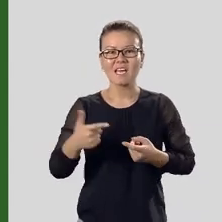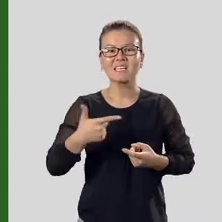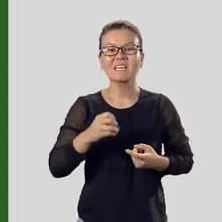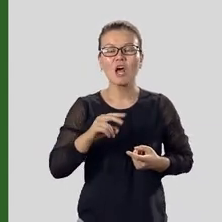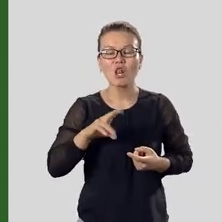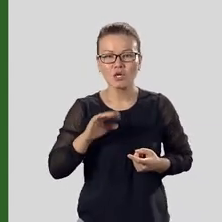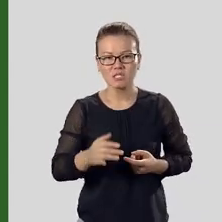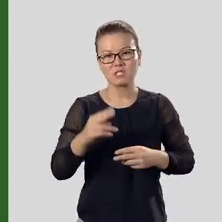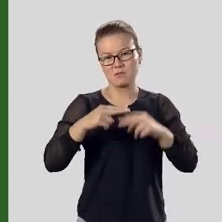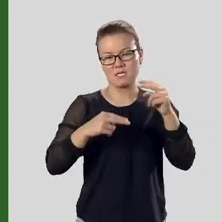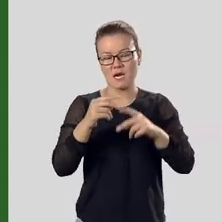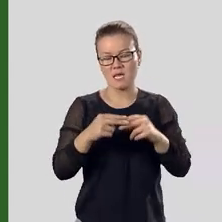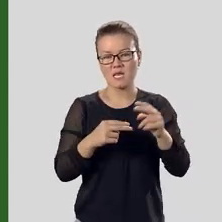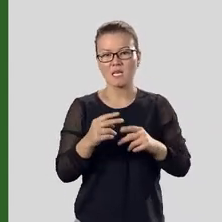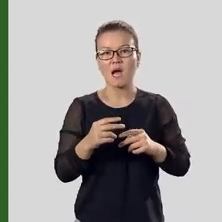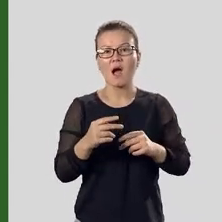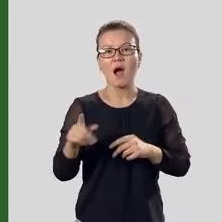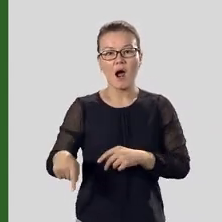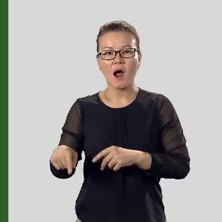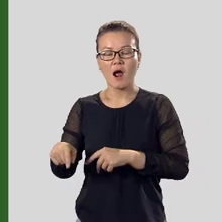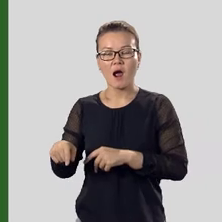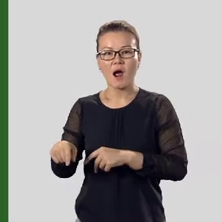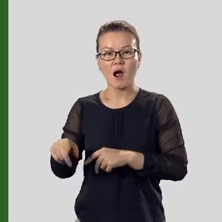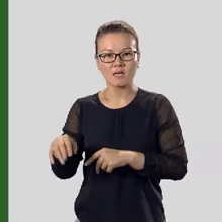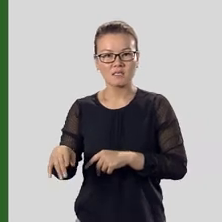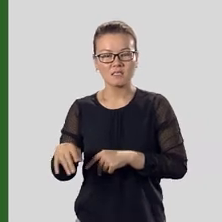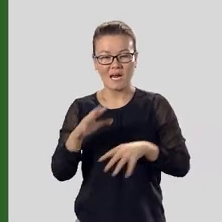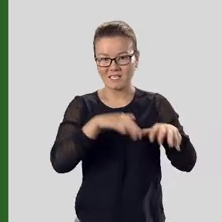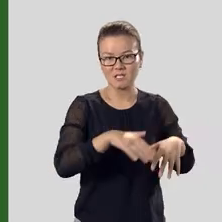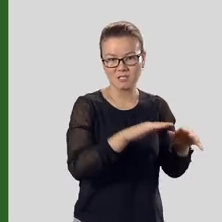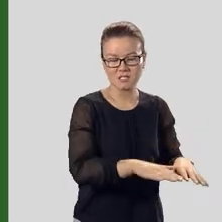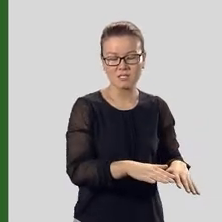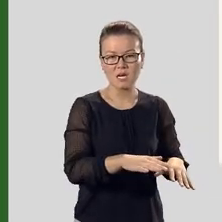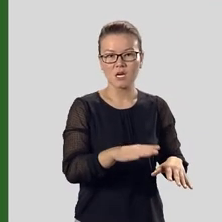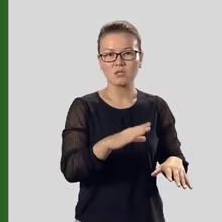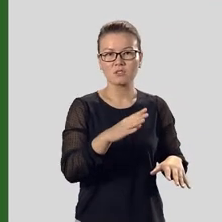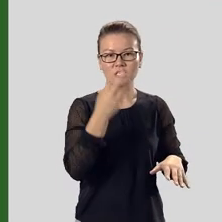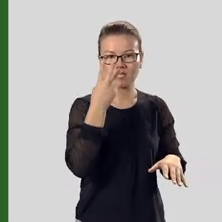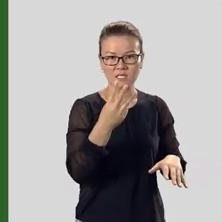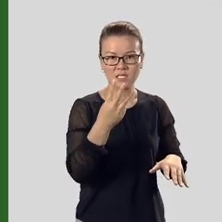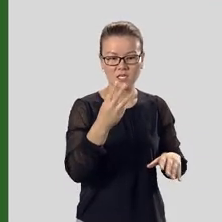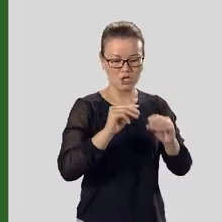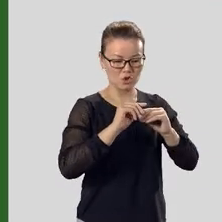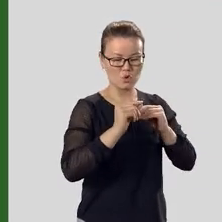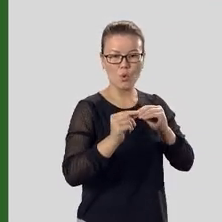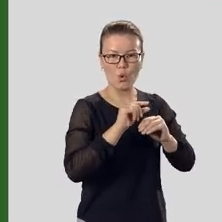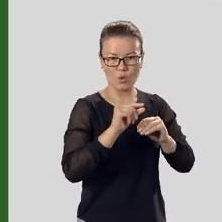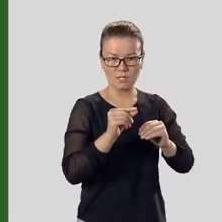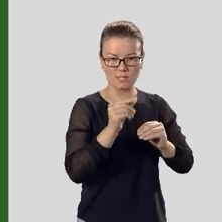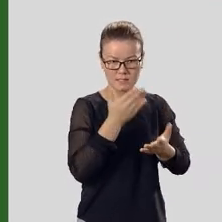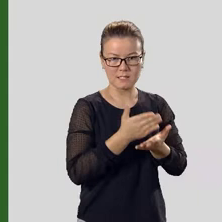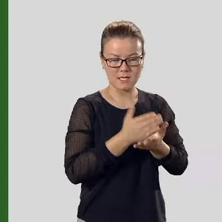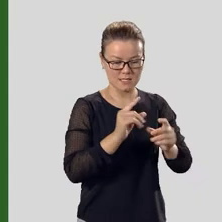строением. Океаническая земная кора состоит из двух слоев – базальтовый слой и осадочный